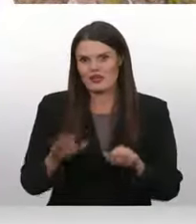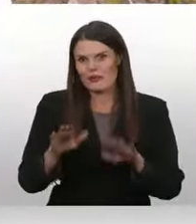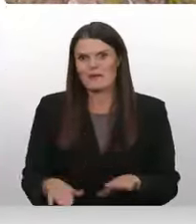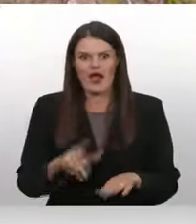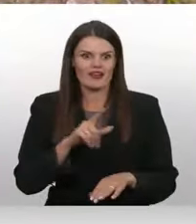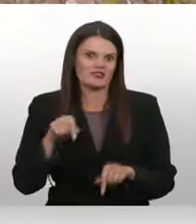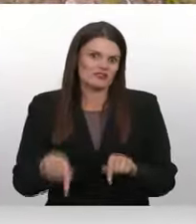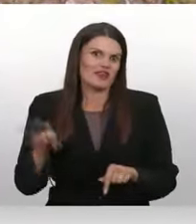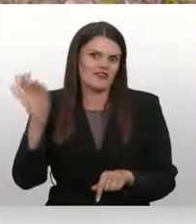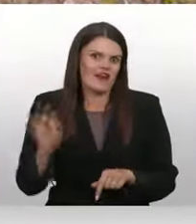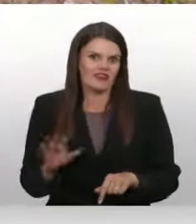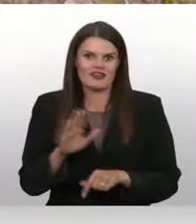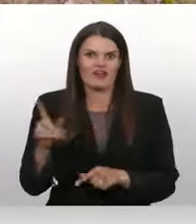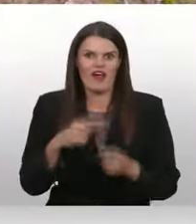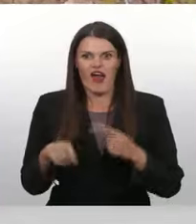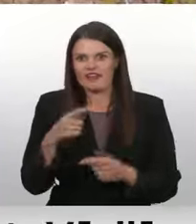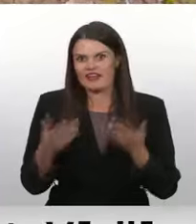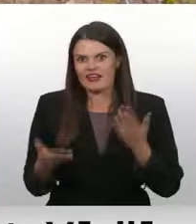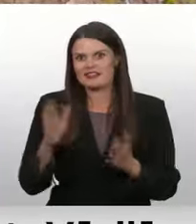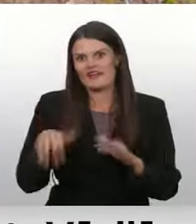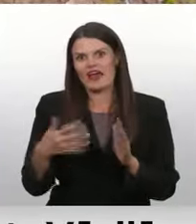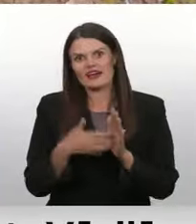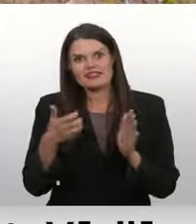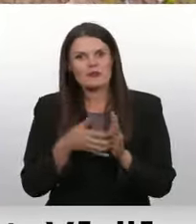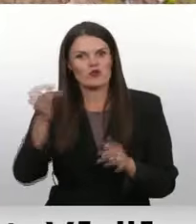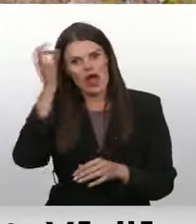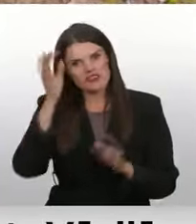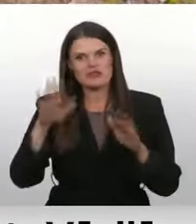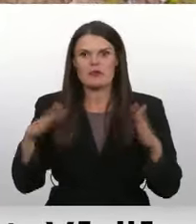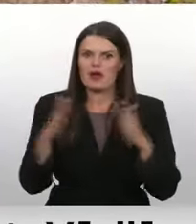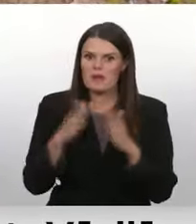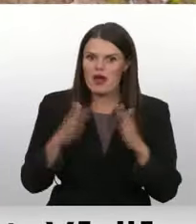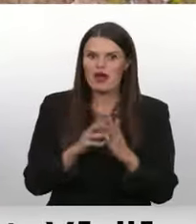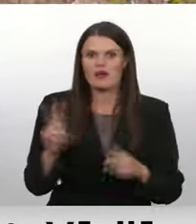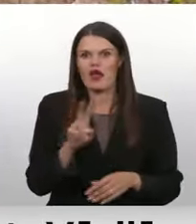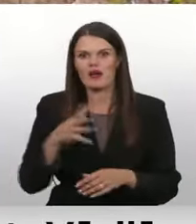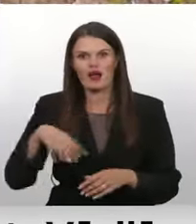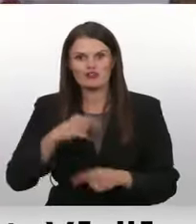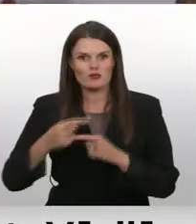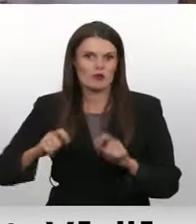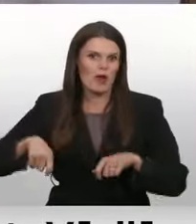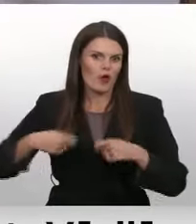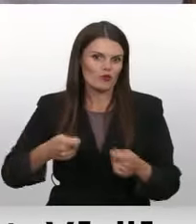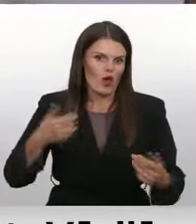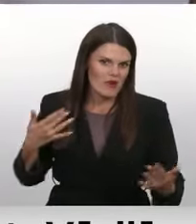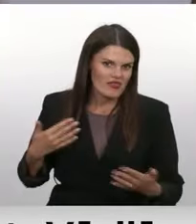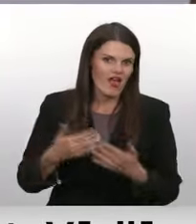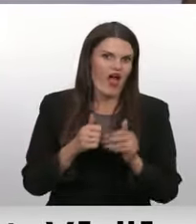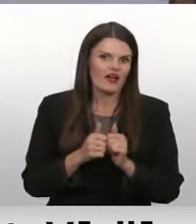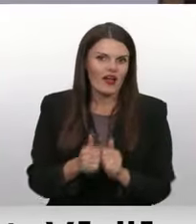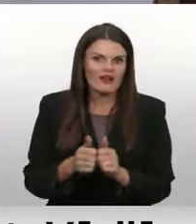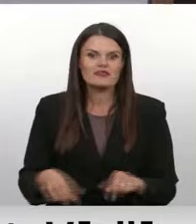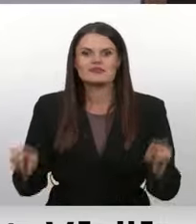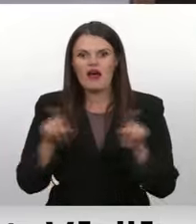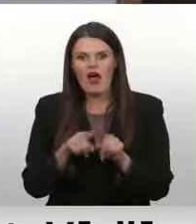iespējams, neatgriezīsies, ka tās varēs izmantot, atcerēties par mājām, par to, kas mums mantojumā nāk līdz. Līdztekus